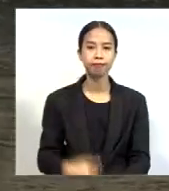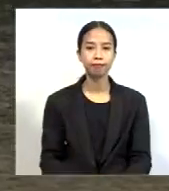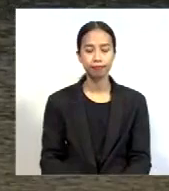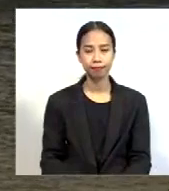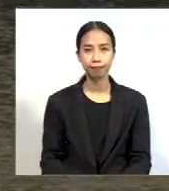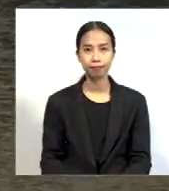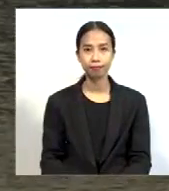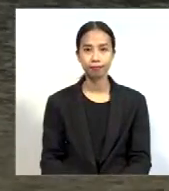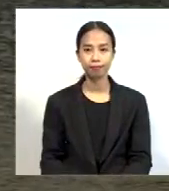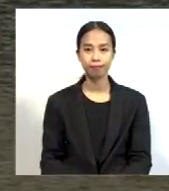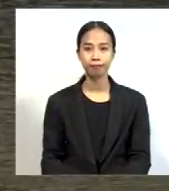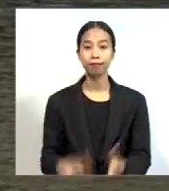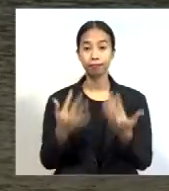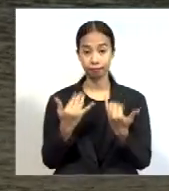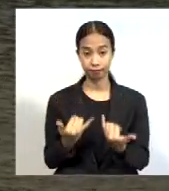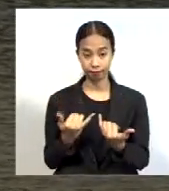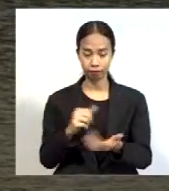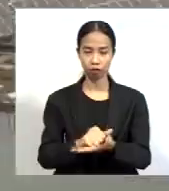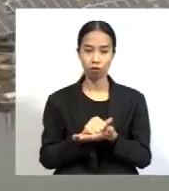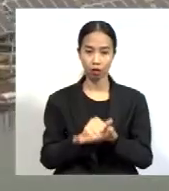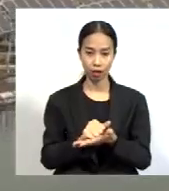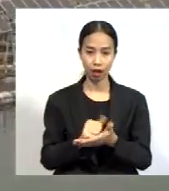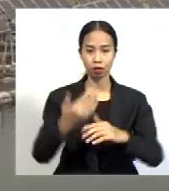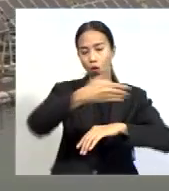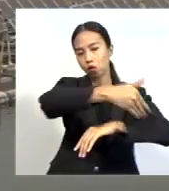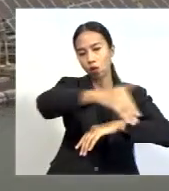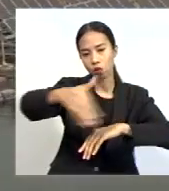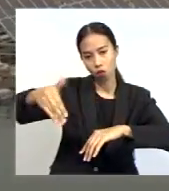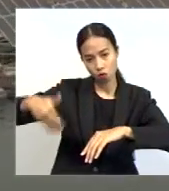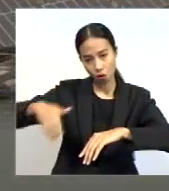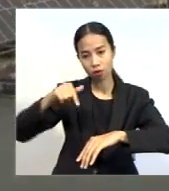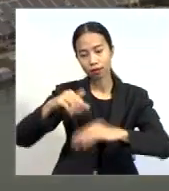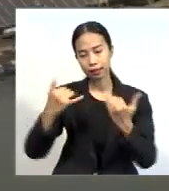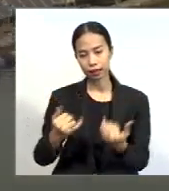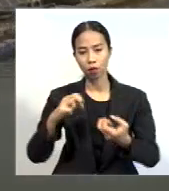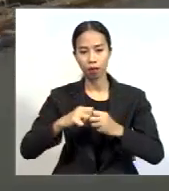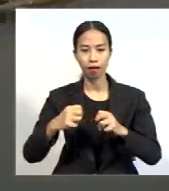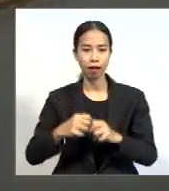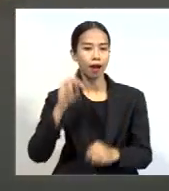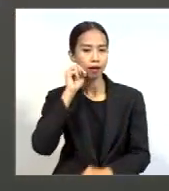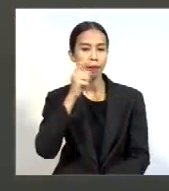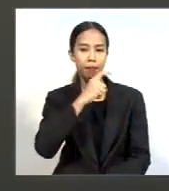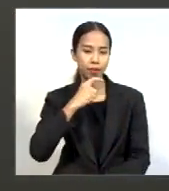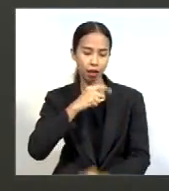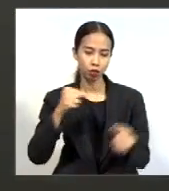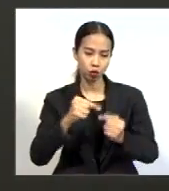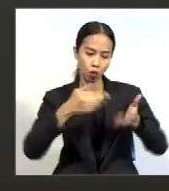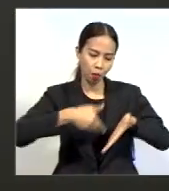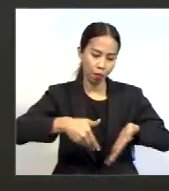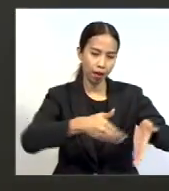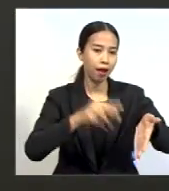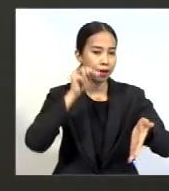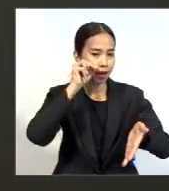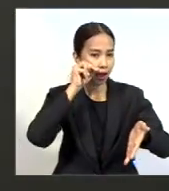ขณะที่ภาพรวมการให้บริการประชาชนนอกพื้นที่ถึงแนวทางการแก้ไขปัญหาภัยแล้งในลุ่มแม่น้ำแม่กลองและลุ่มน้ำเจ้าพระย